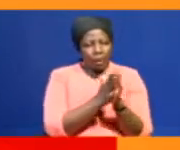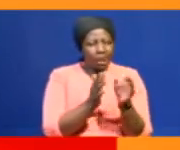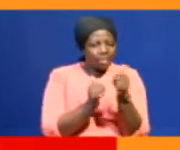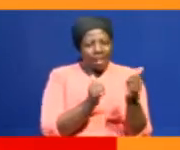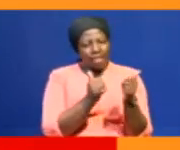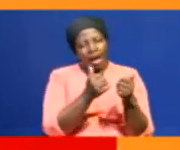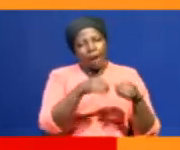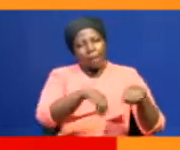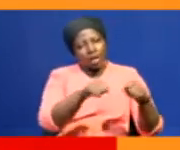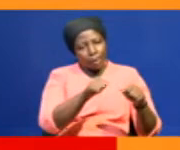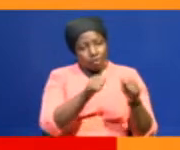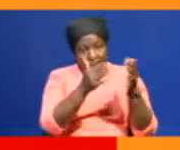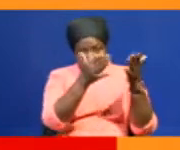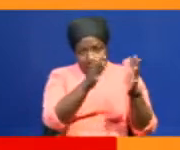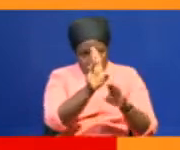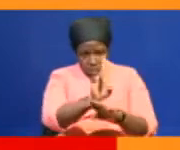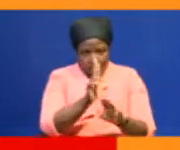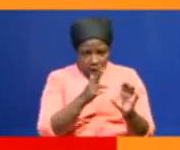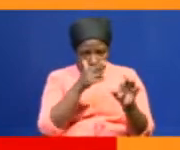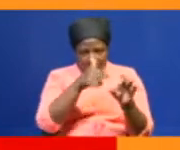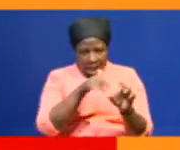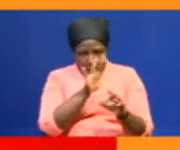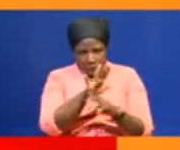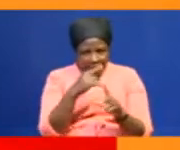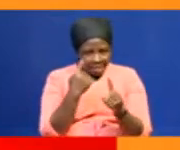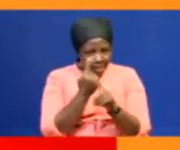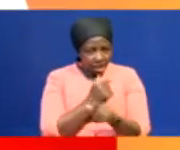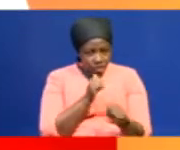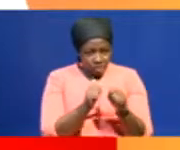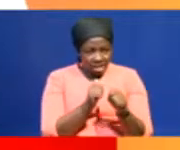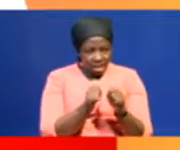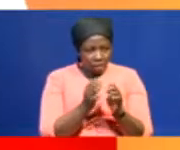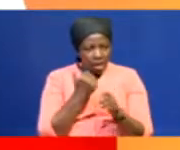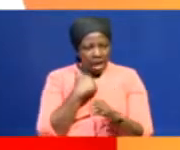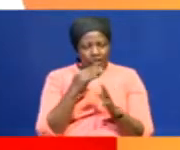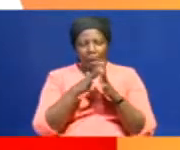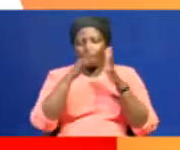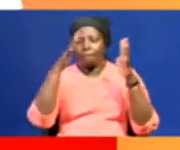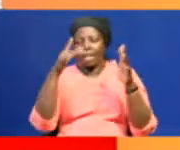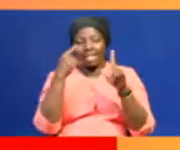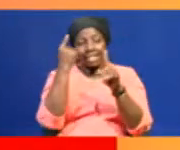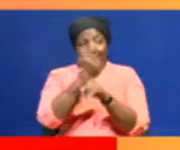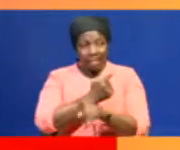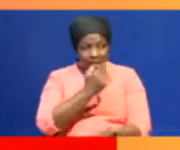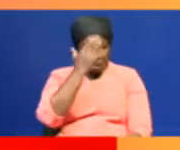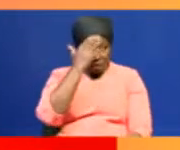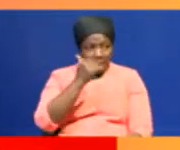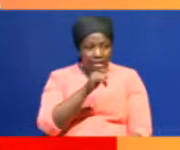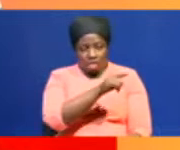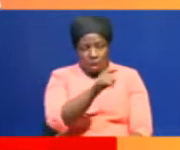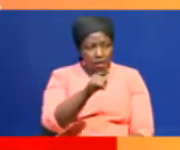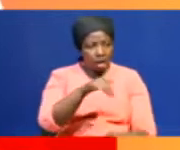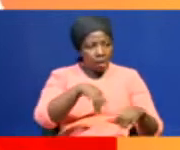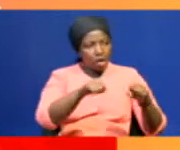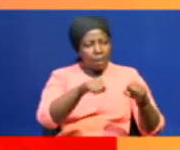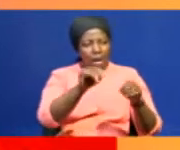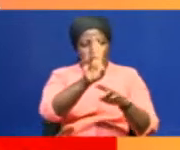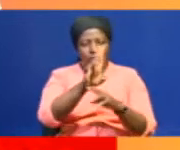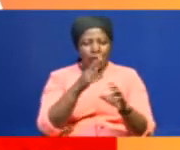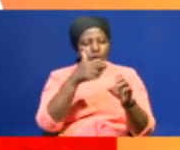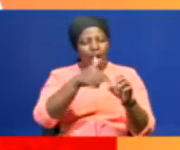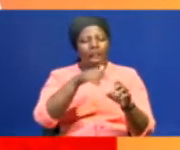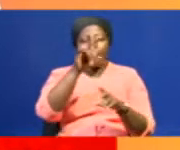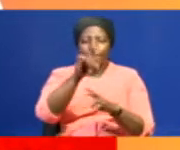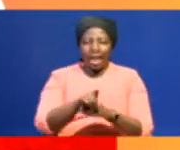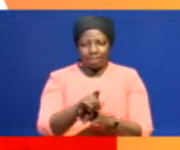zilizopo kwa sasa ambazo zinatumia mafuta. Tofauti yake ni nini? Kuna tofauti kubwa sana kwa sababu zile ambazo zinatumia mafuta lazima uweke